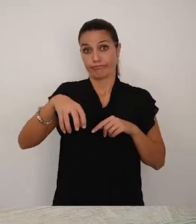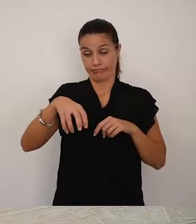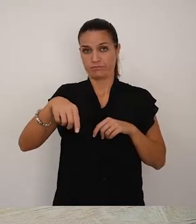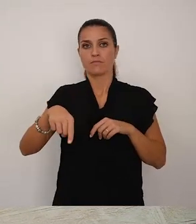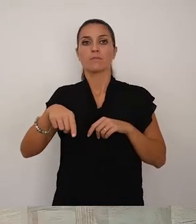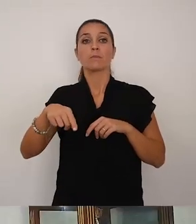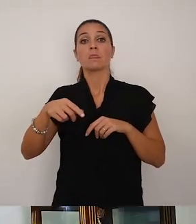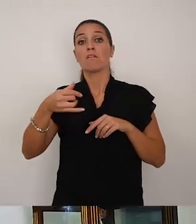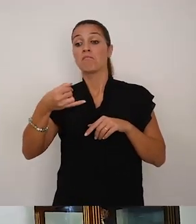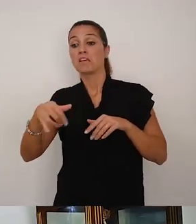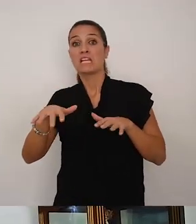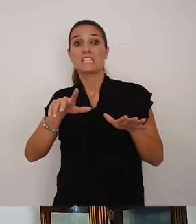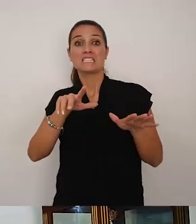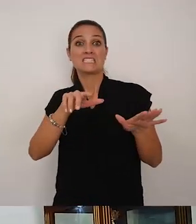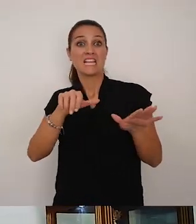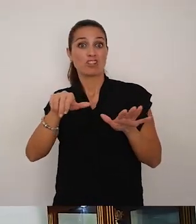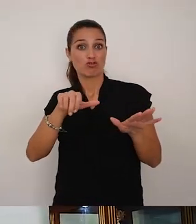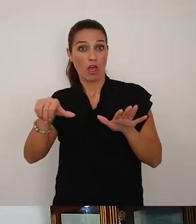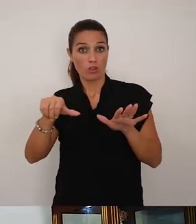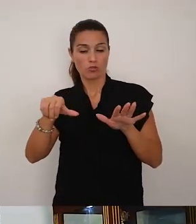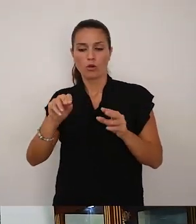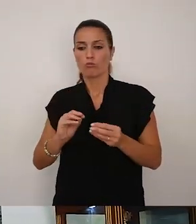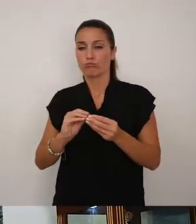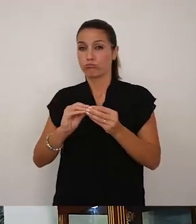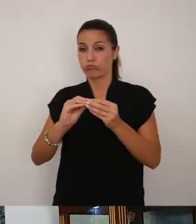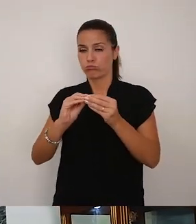dovrebbero risalire i lavori di completamento dell'edificio.